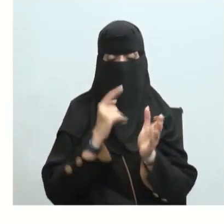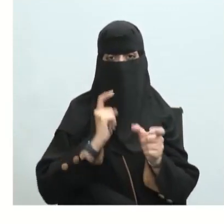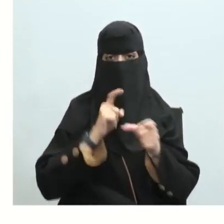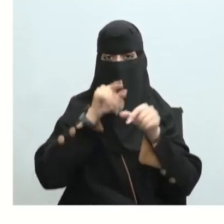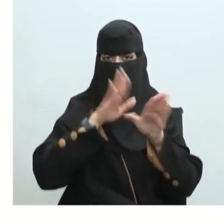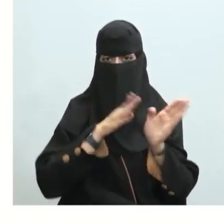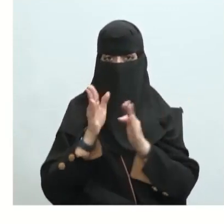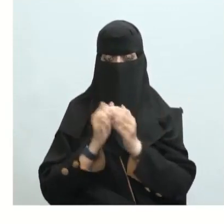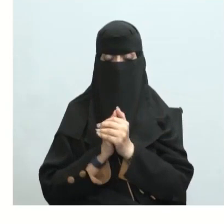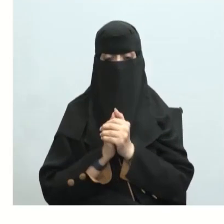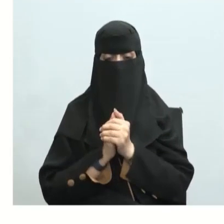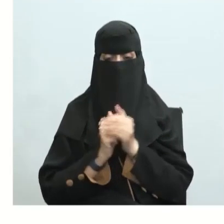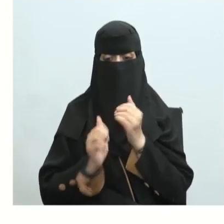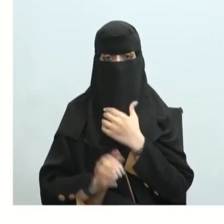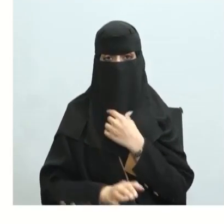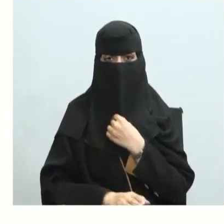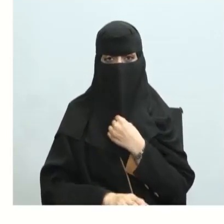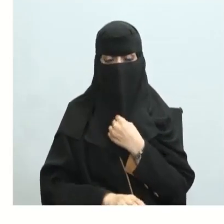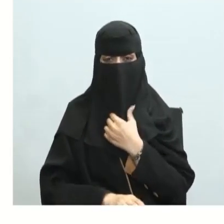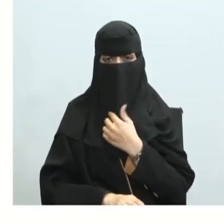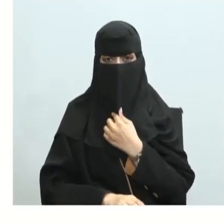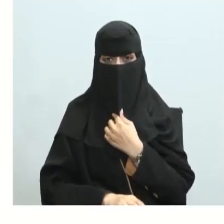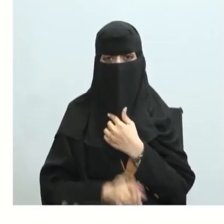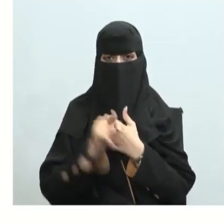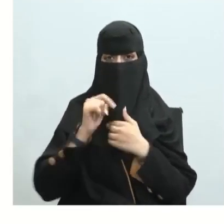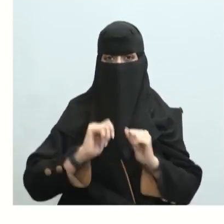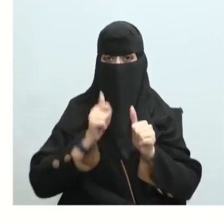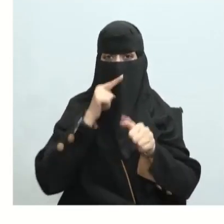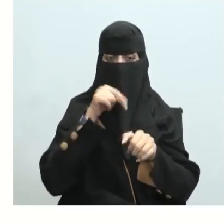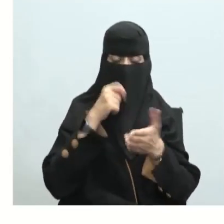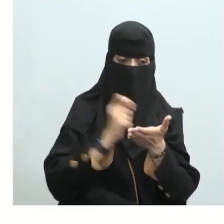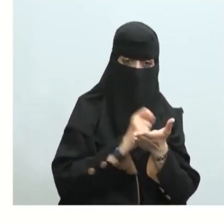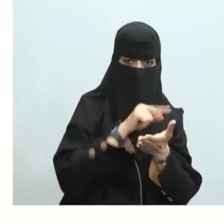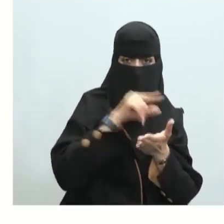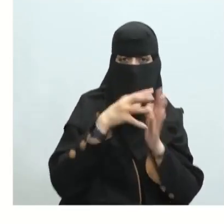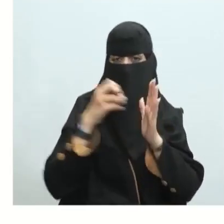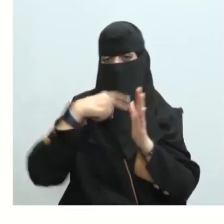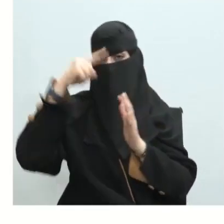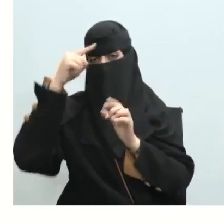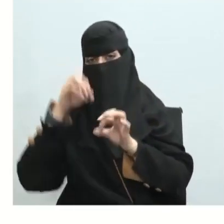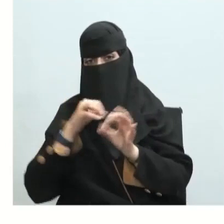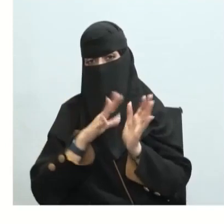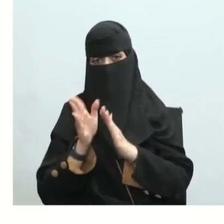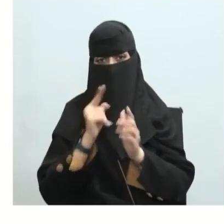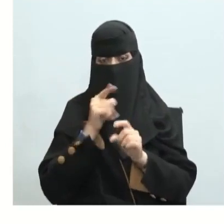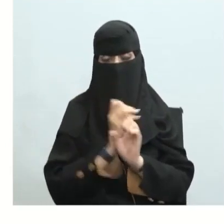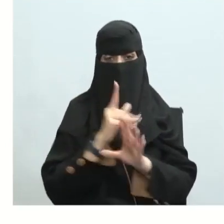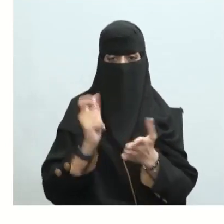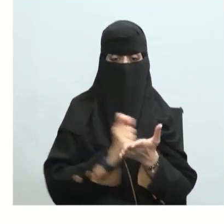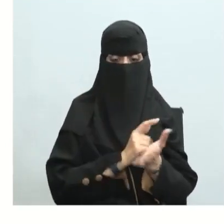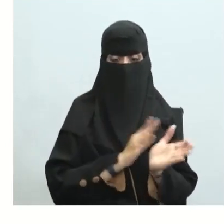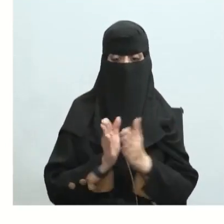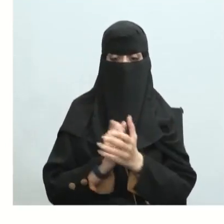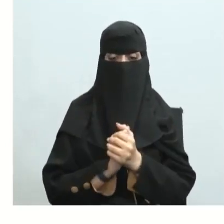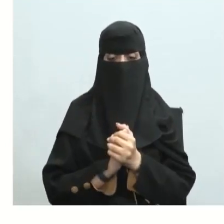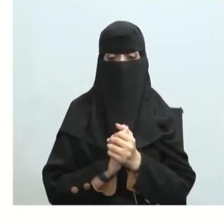فيها هذا مشكله التاخر الطلاب الصباحي بامكانك ان تذكر ما تريد وهذا نموذج فقط ل لذلك